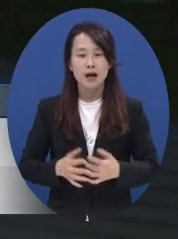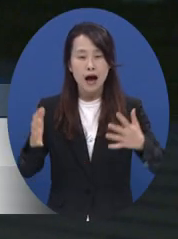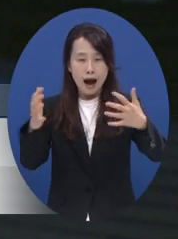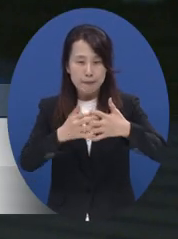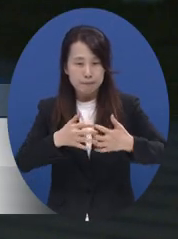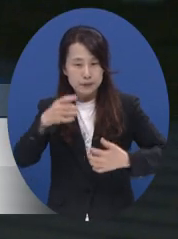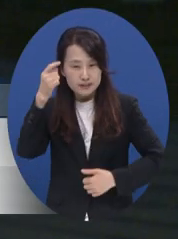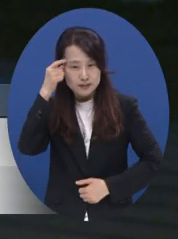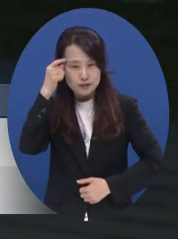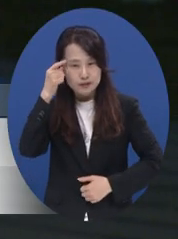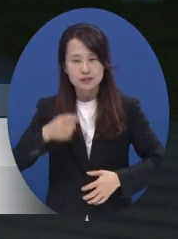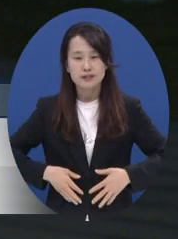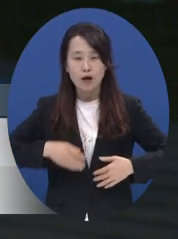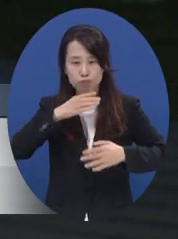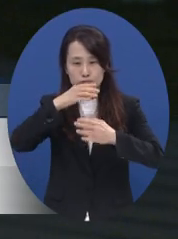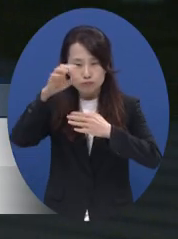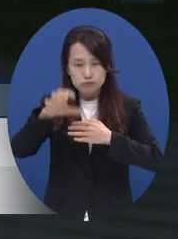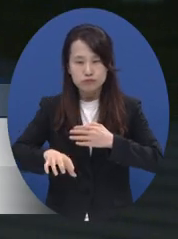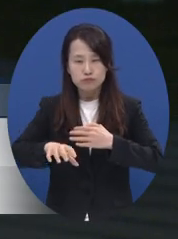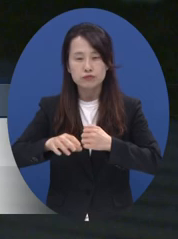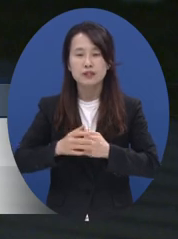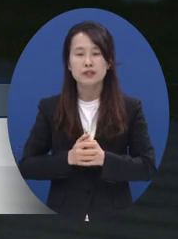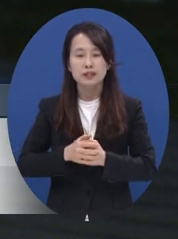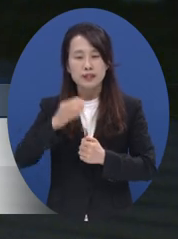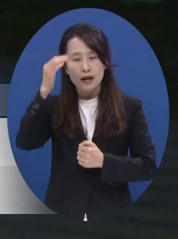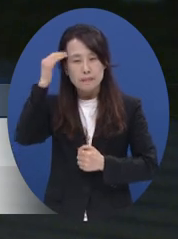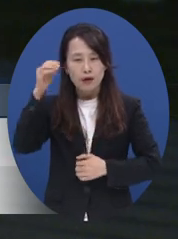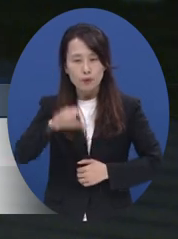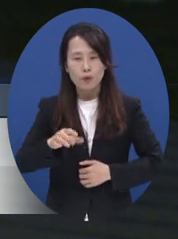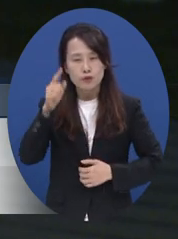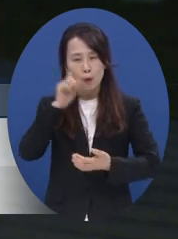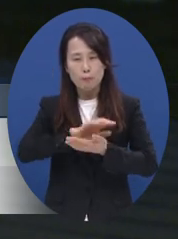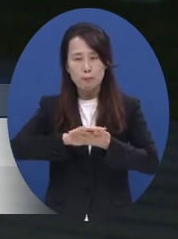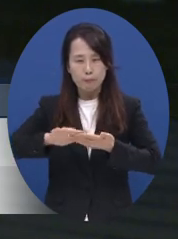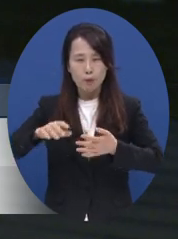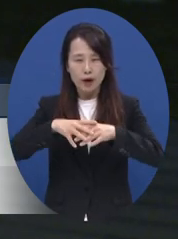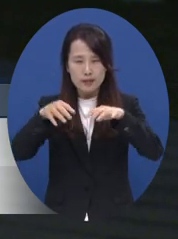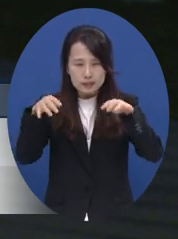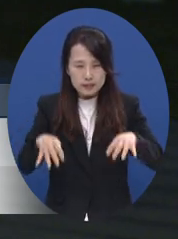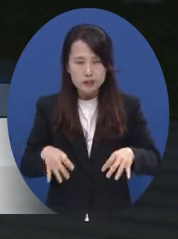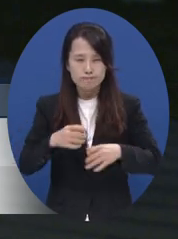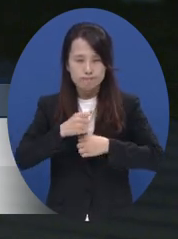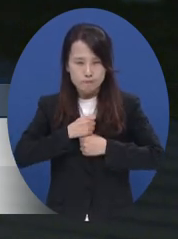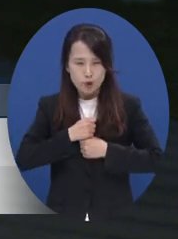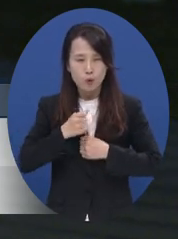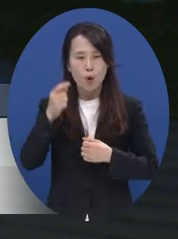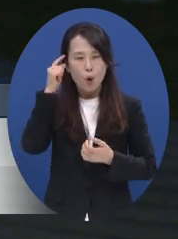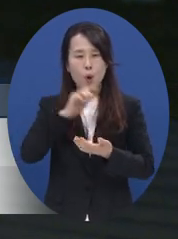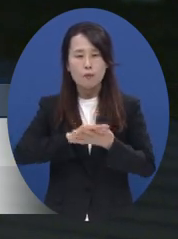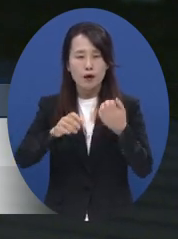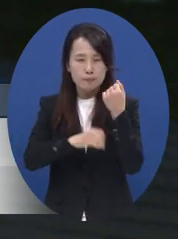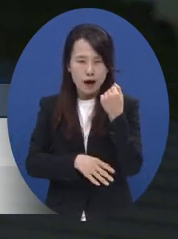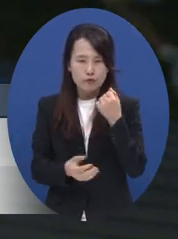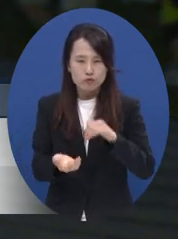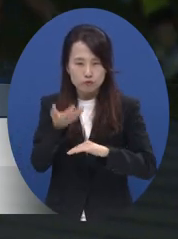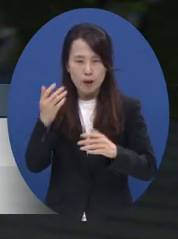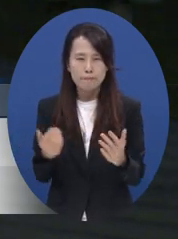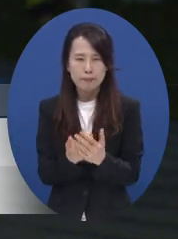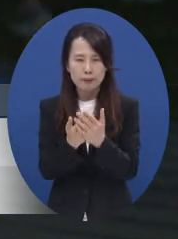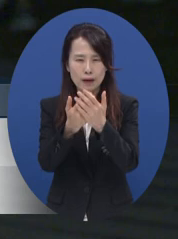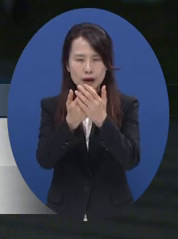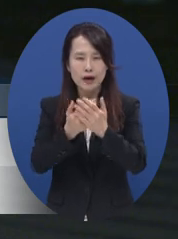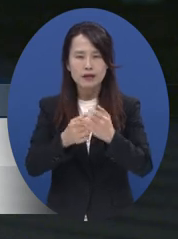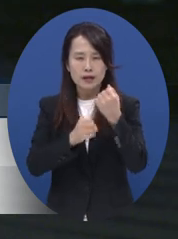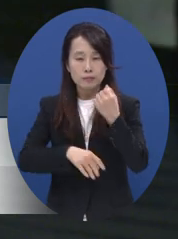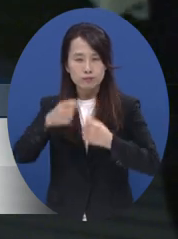남북 간이 한반도에서 평화 체제를 유지하고 그 평화 기반 위에 번영해 나가자라고 하는 이런 기본 정신,